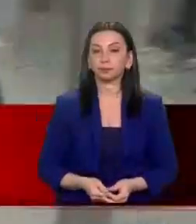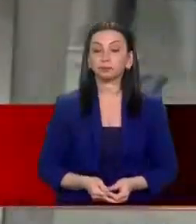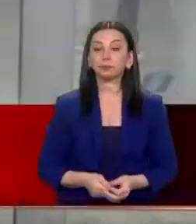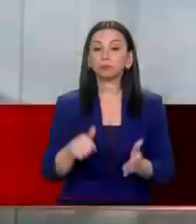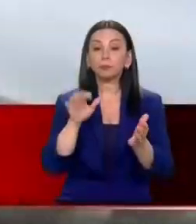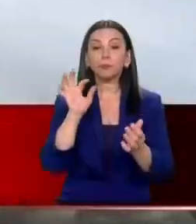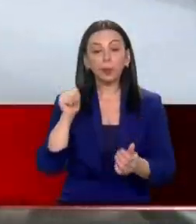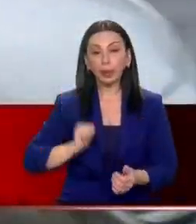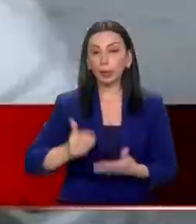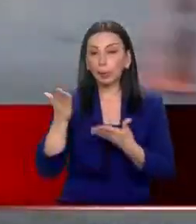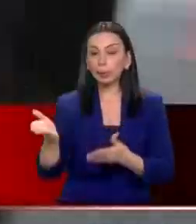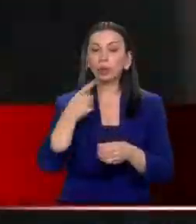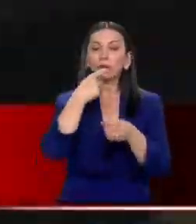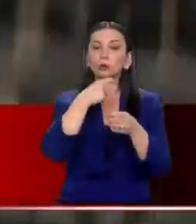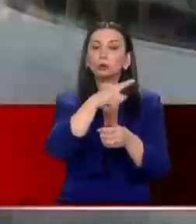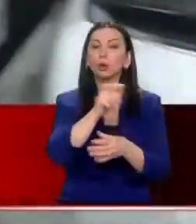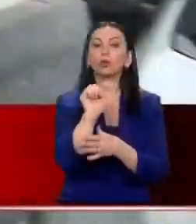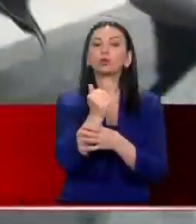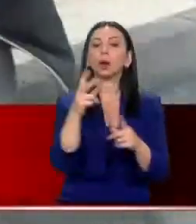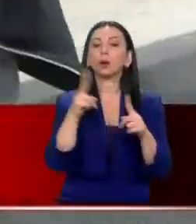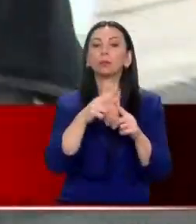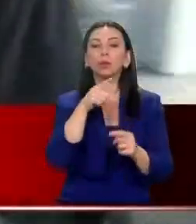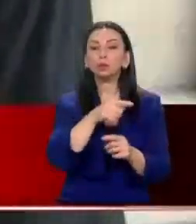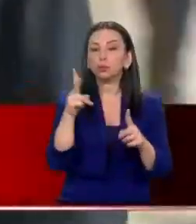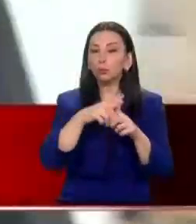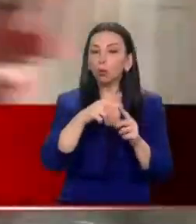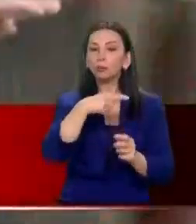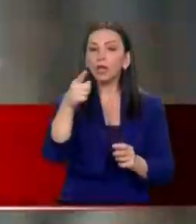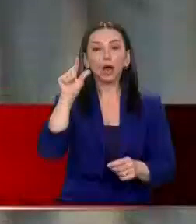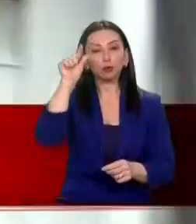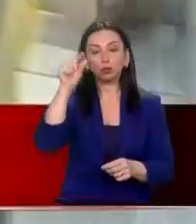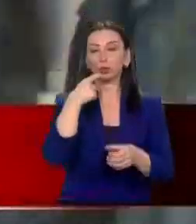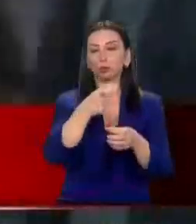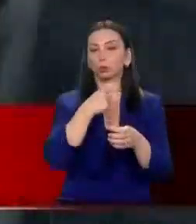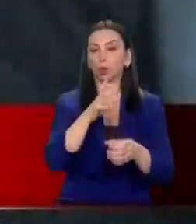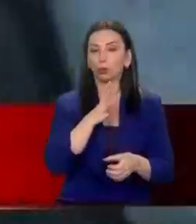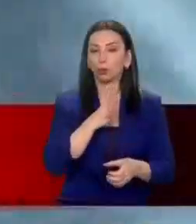Hem savcılar hem sorgu alanında uzman polisler bombacı ve diğer şüphelileri sorguluyor.